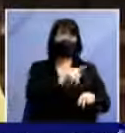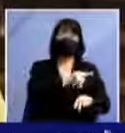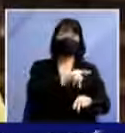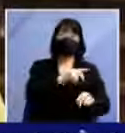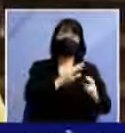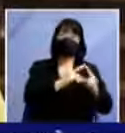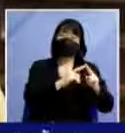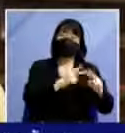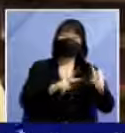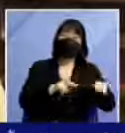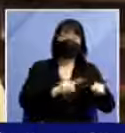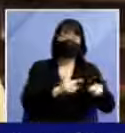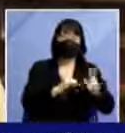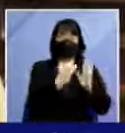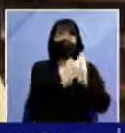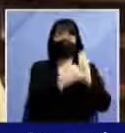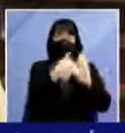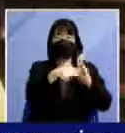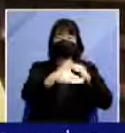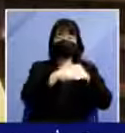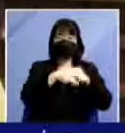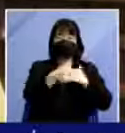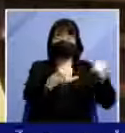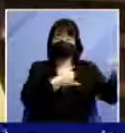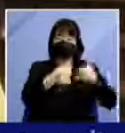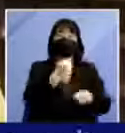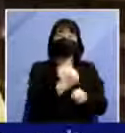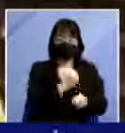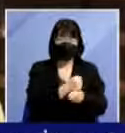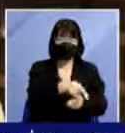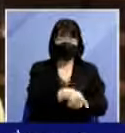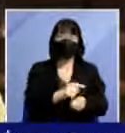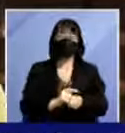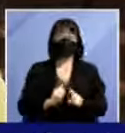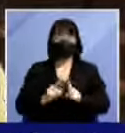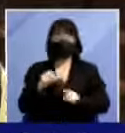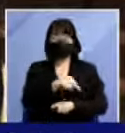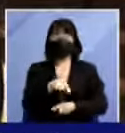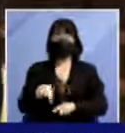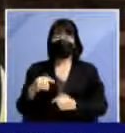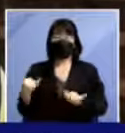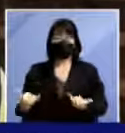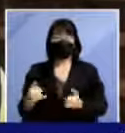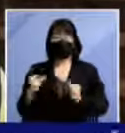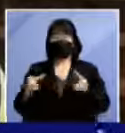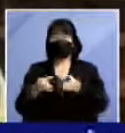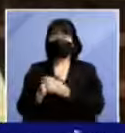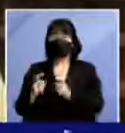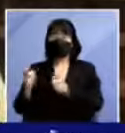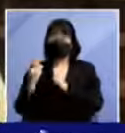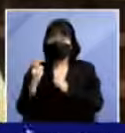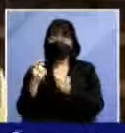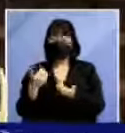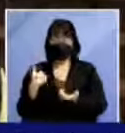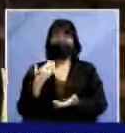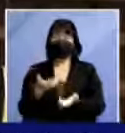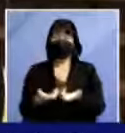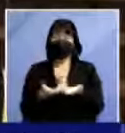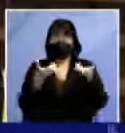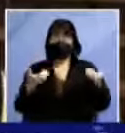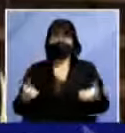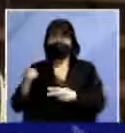ที่มาจากต่างจังหวัดที่เข้ามาทำงานในพื้นที่ครับอย่างไรก็ตามขณะนี้กลุ่มเสี่ยงสูงนะครับได้แยกตัวนำมาดูอ